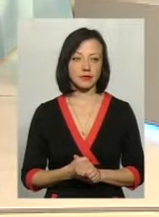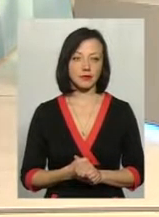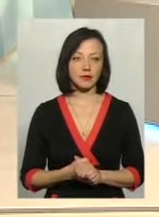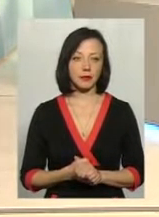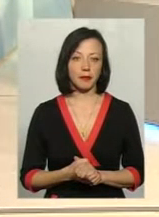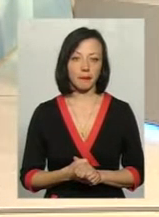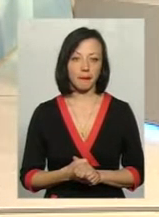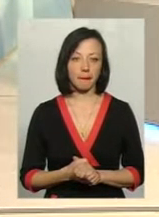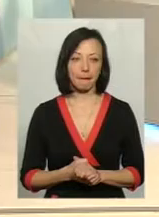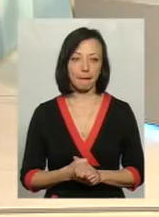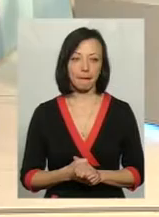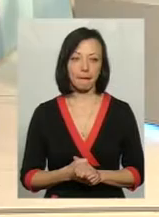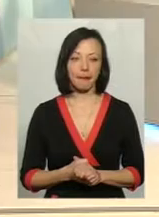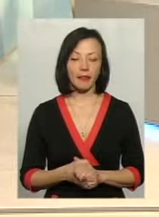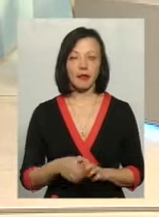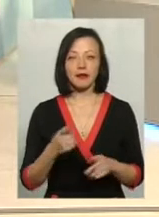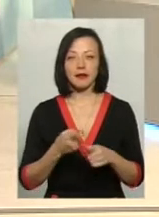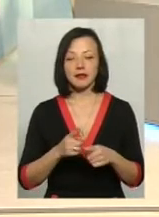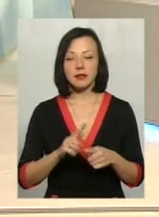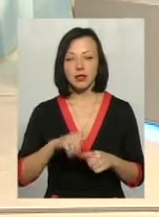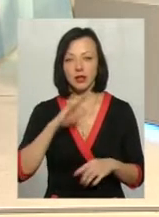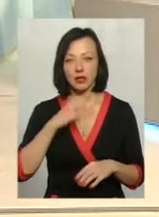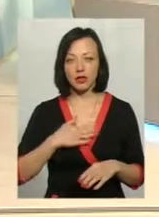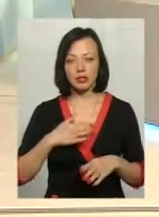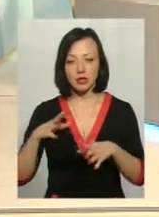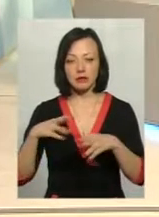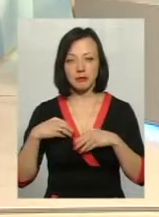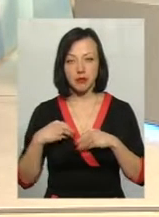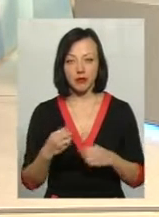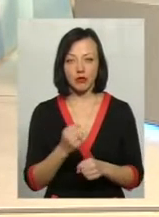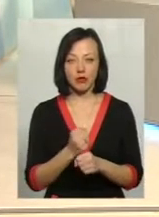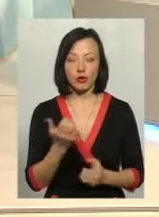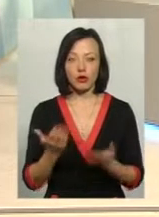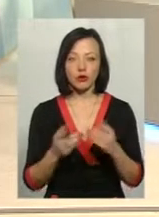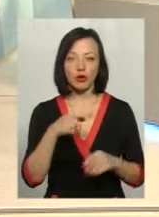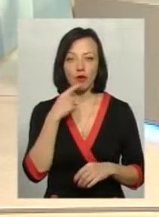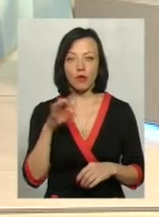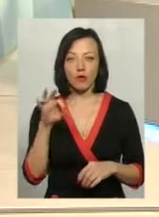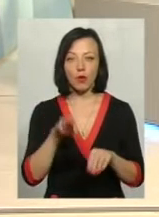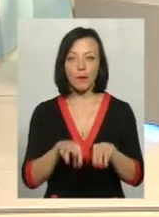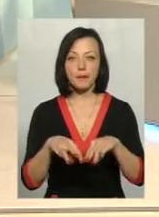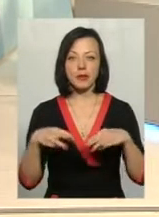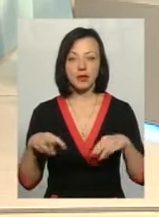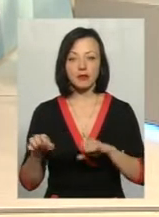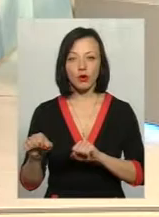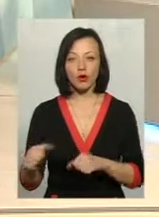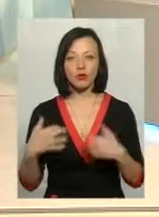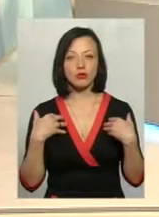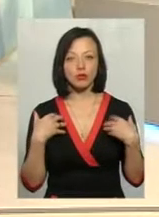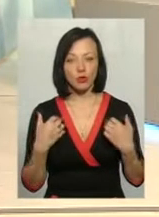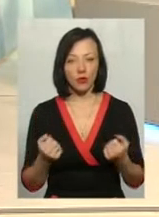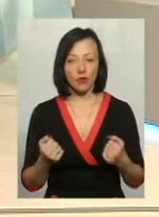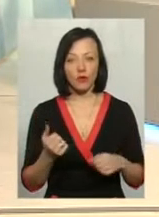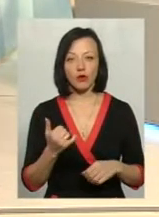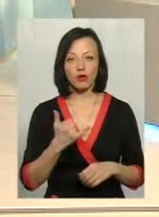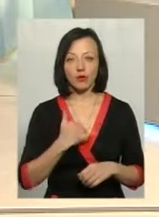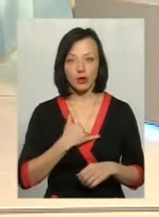Власне, це наша спільна робота, і, зокрема, якщо ми говоримо про Міністерство охорони здоров'я, в